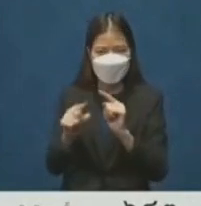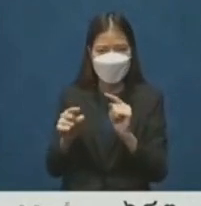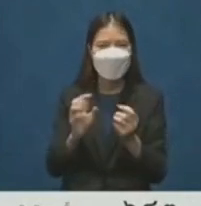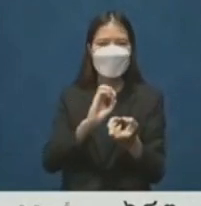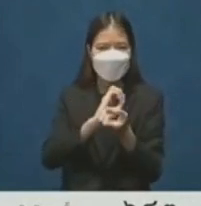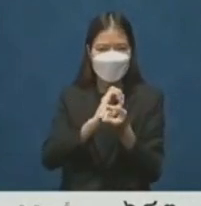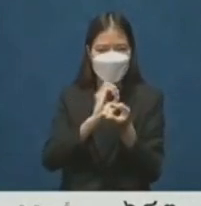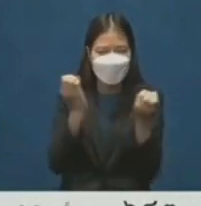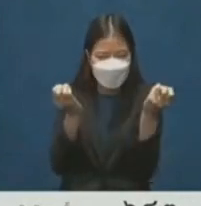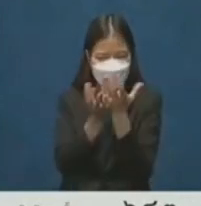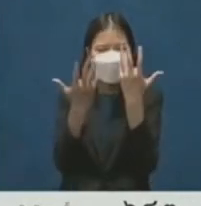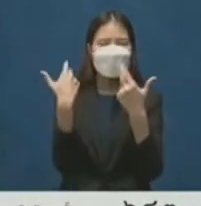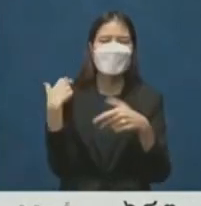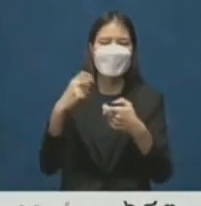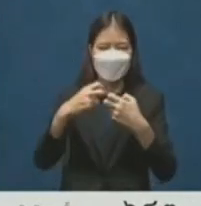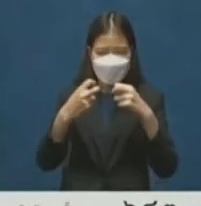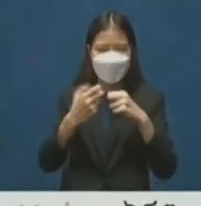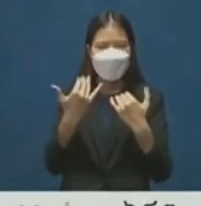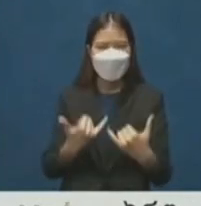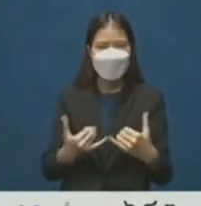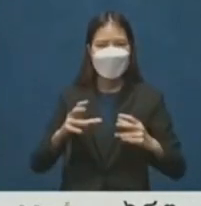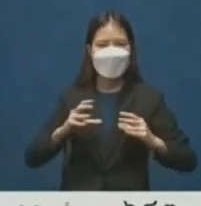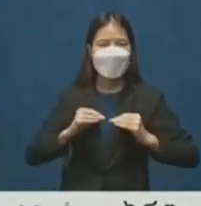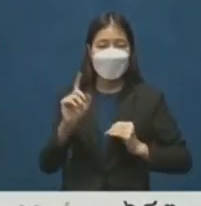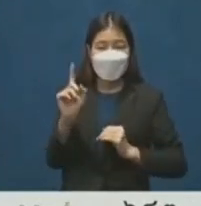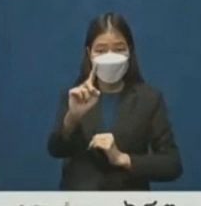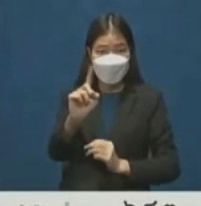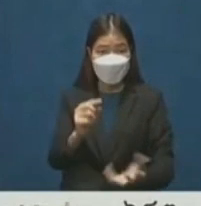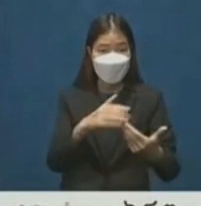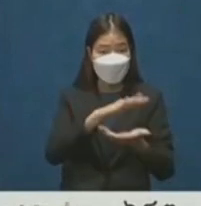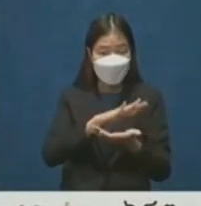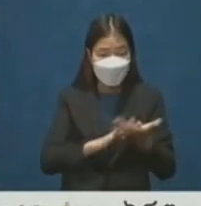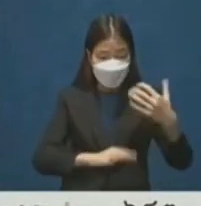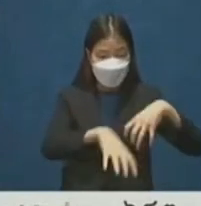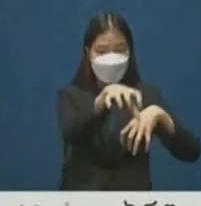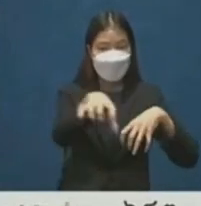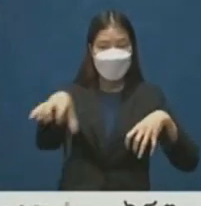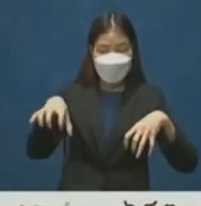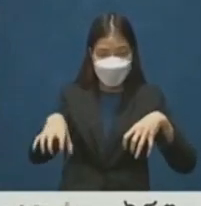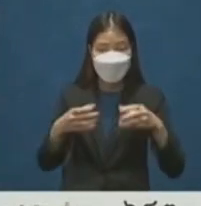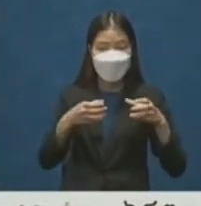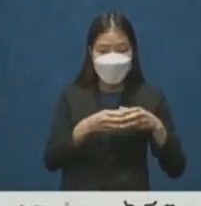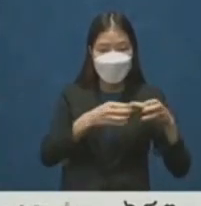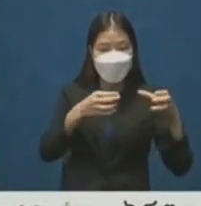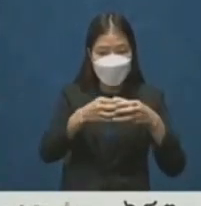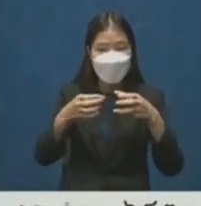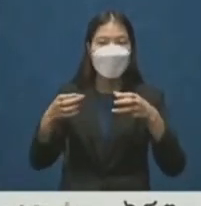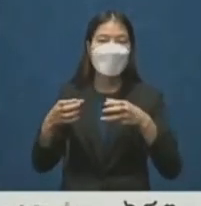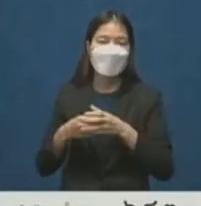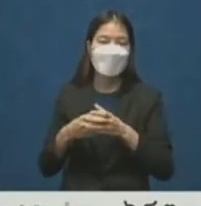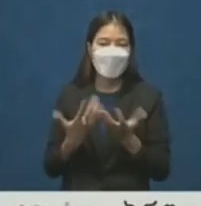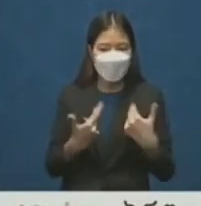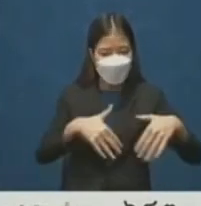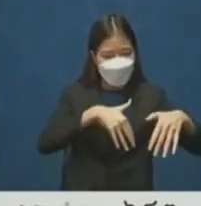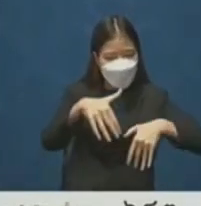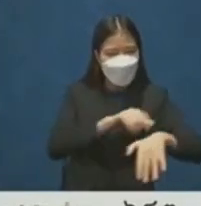จะเป็นปัญหาท่านประธานครับวันนี้เราต้องยอมรับนะครับหลายโรงเรียนนะครับเรามีกลุ่มนักเรียนมาจ